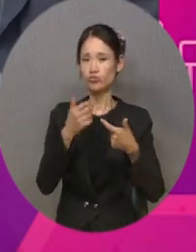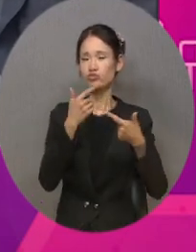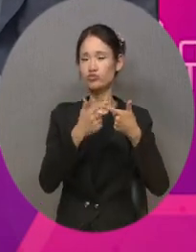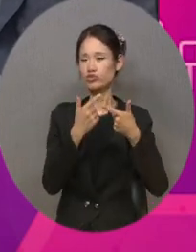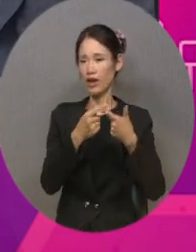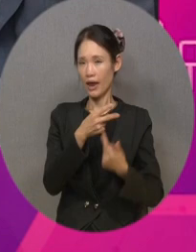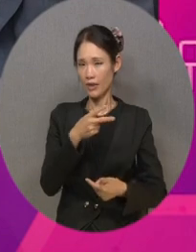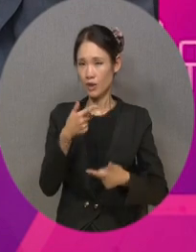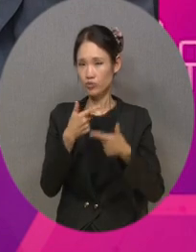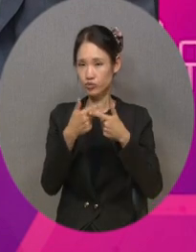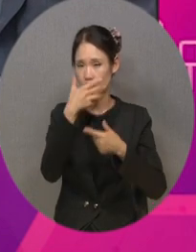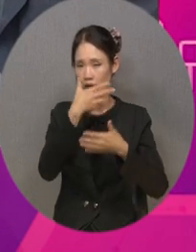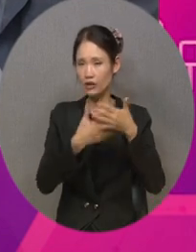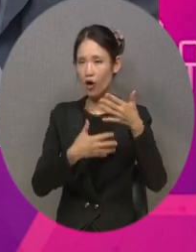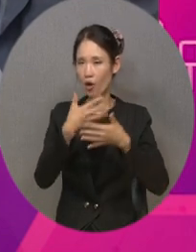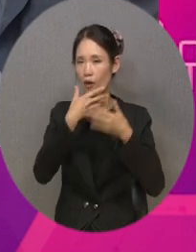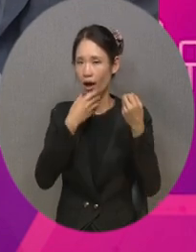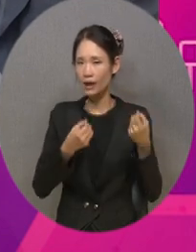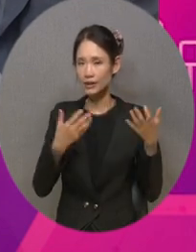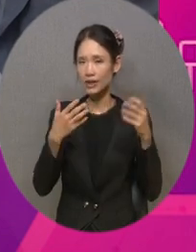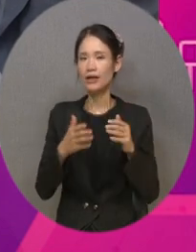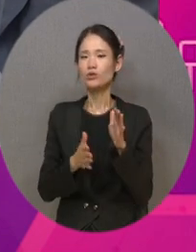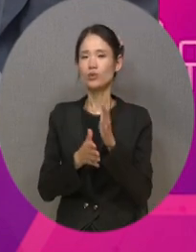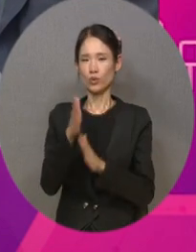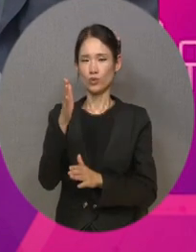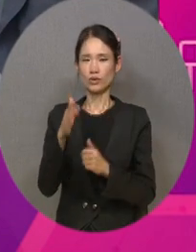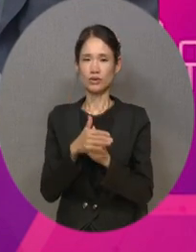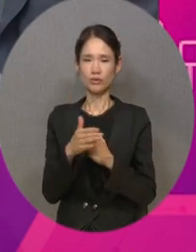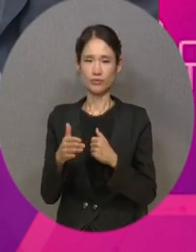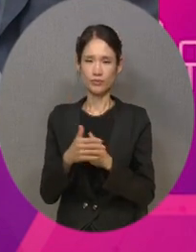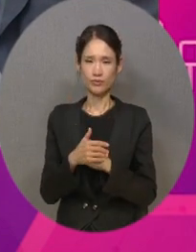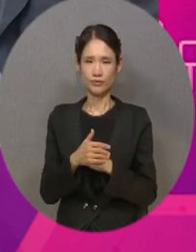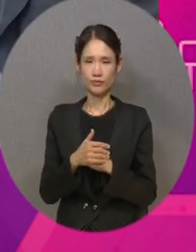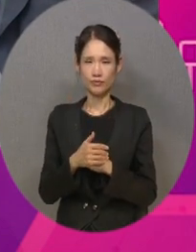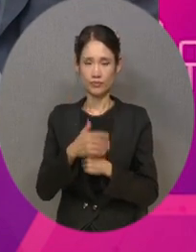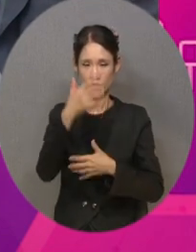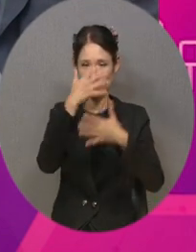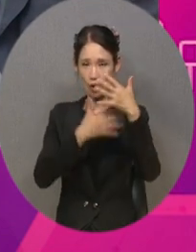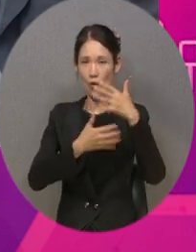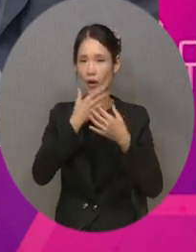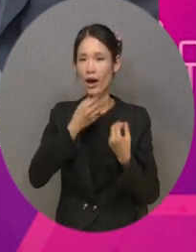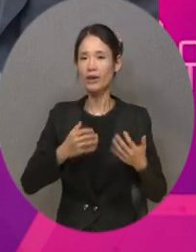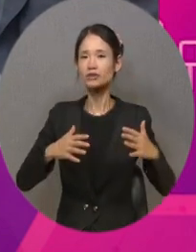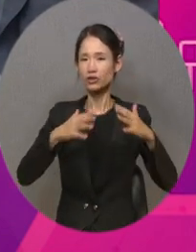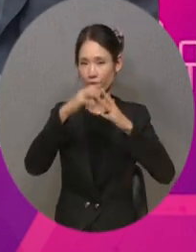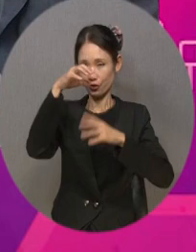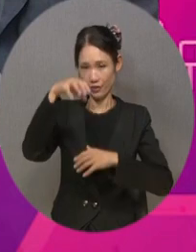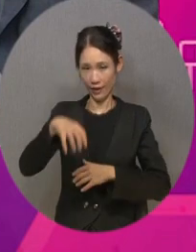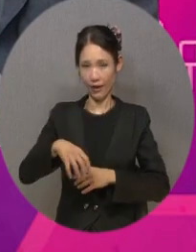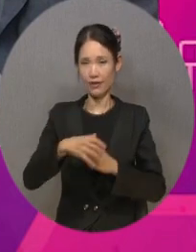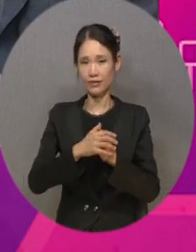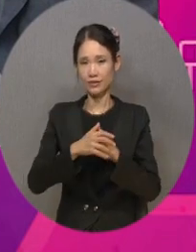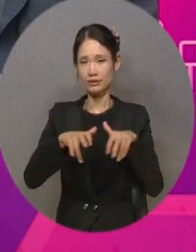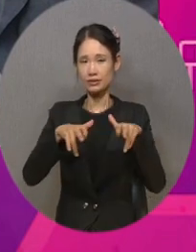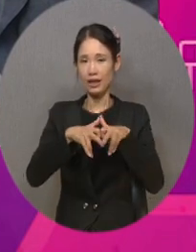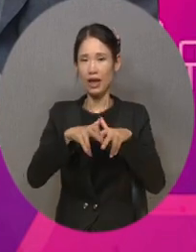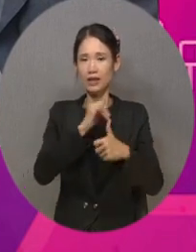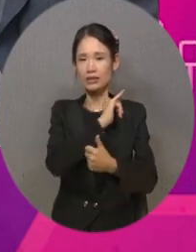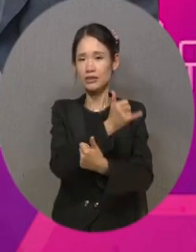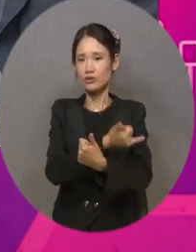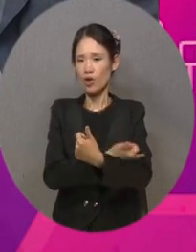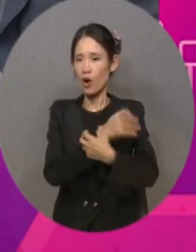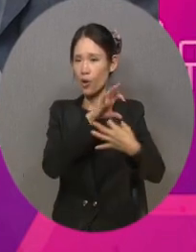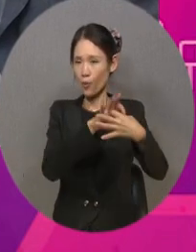그 부산 영화제의 도시잖아요. 그래서 부산 영화제가 열리는 영화의 전당에서 장애 인권